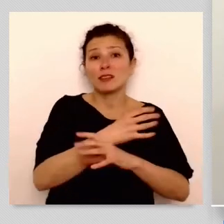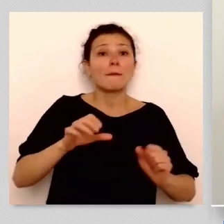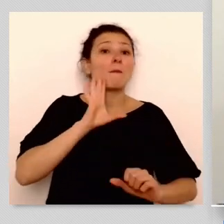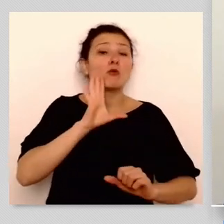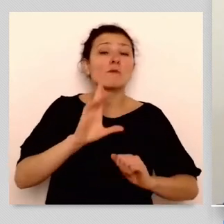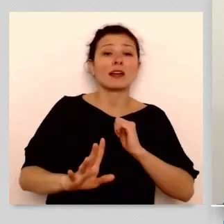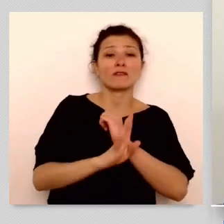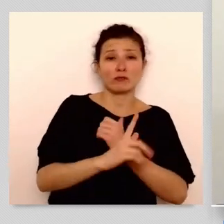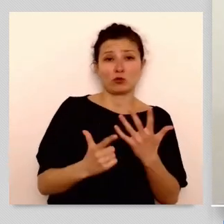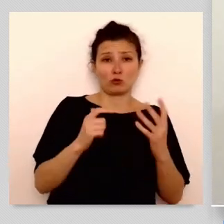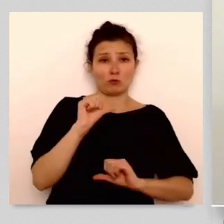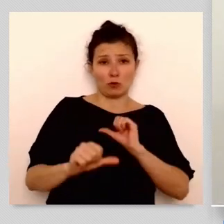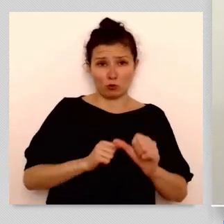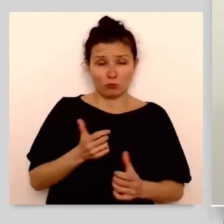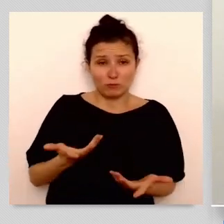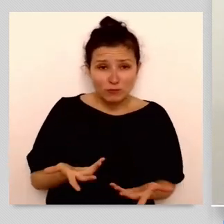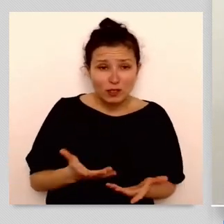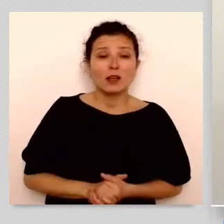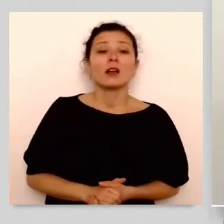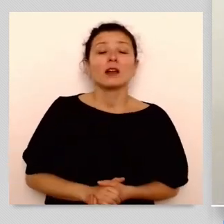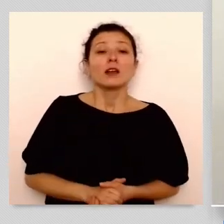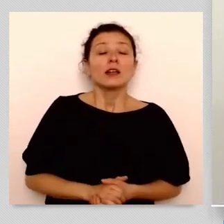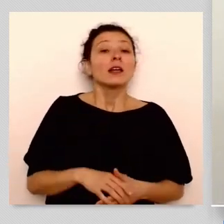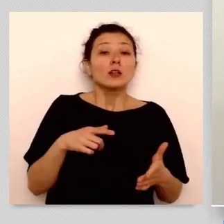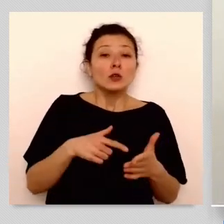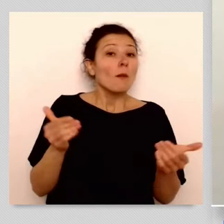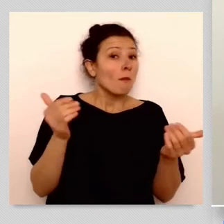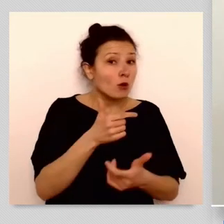odziedziczyliśmy. I to się da zrobić, tylko nie należy oszukiwać.